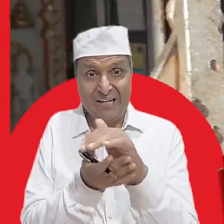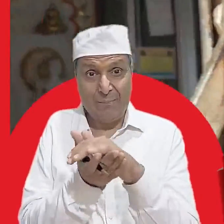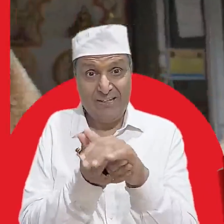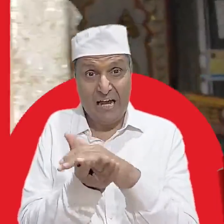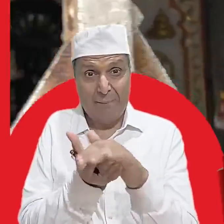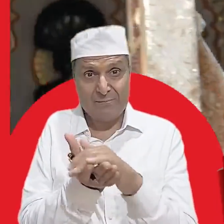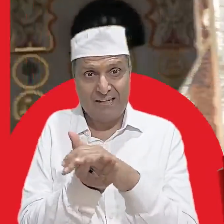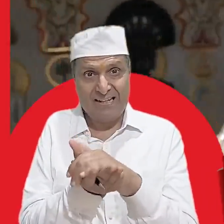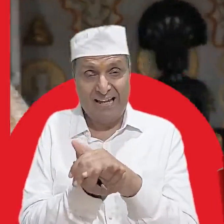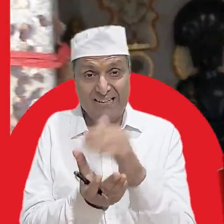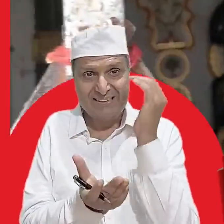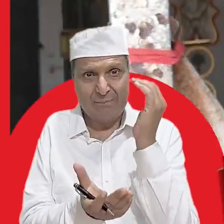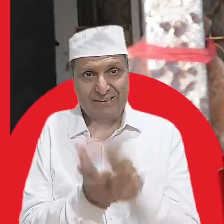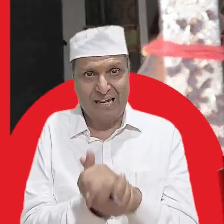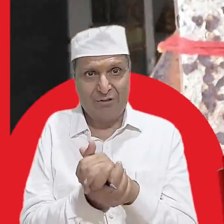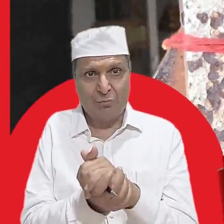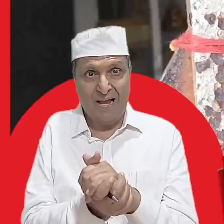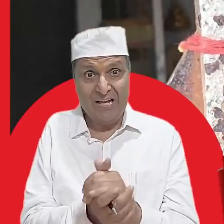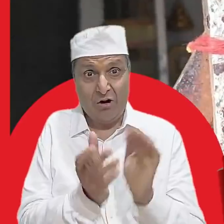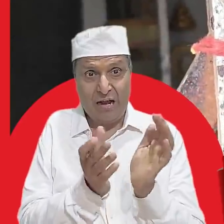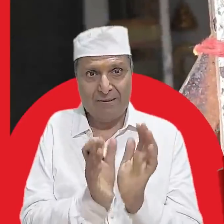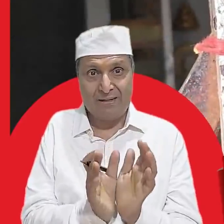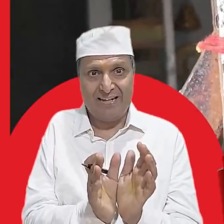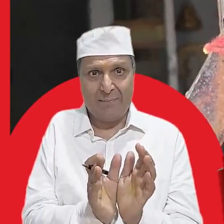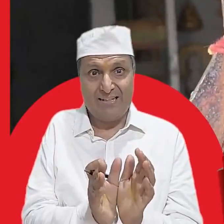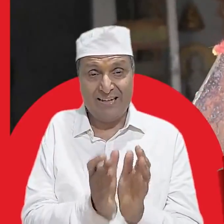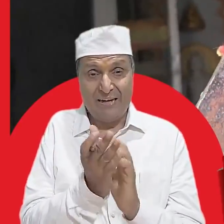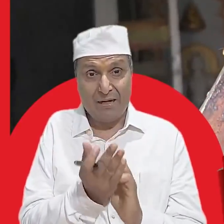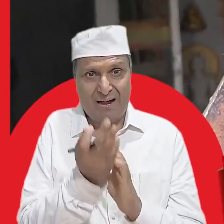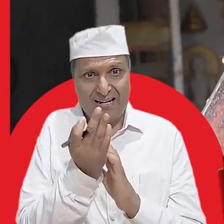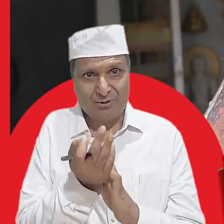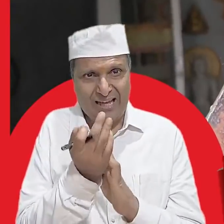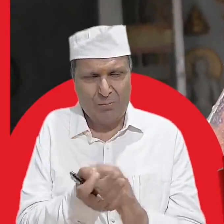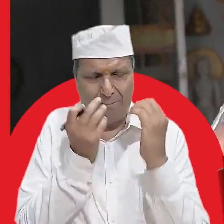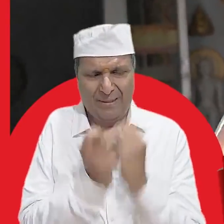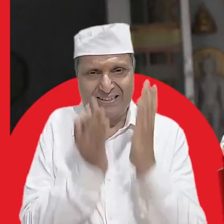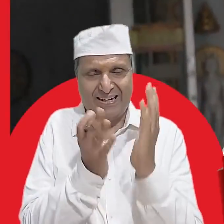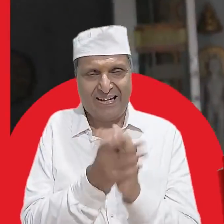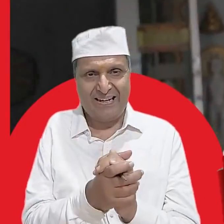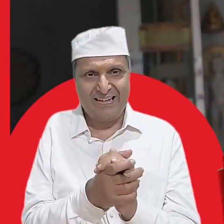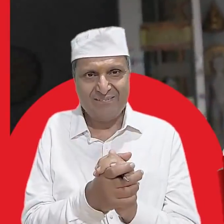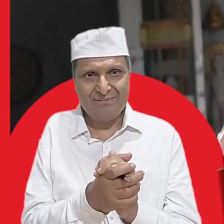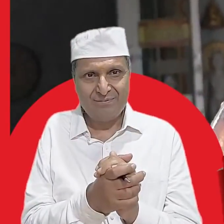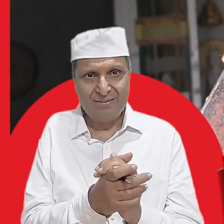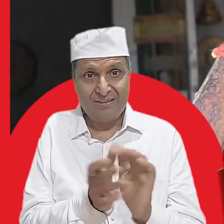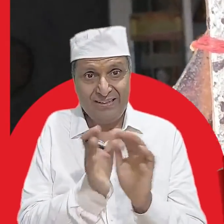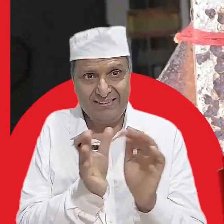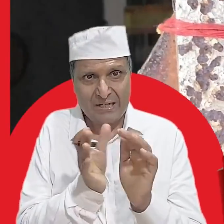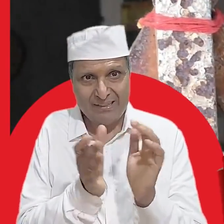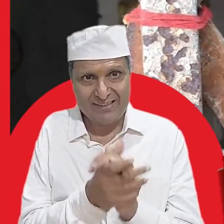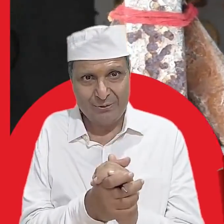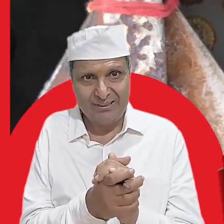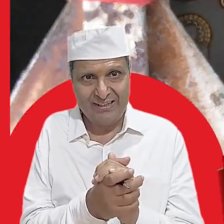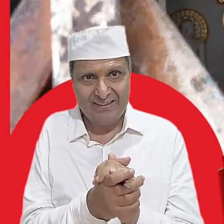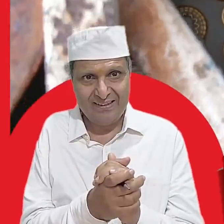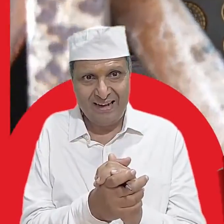करते, कमेटियां आपस में लड़ रही हैं, जिनका मंदिर है वो चुप है और आपस में लड़ने के बाद अरे भगवान को तालों में बंद कर रखा है। यहीं तक